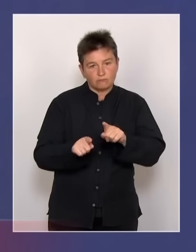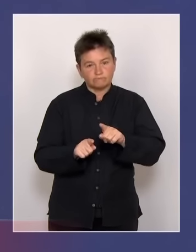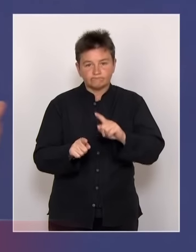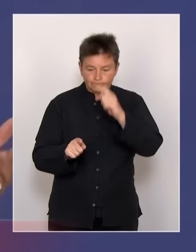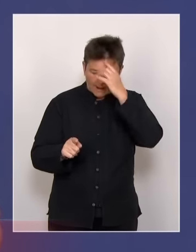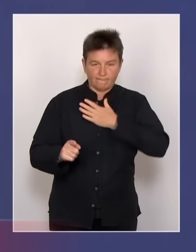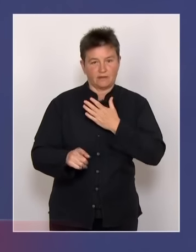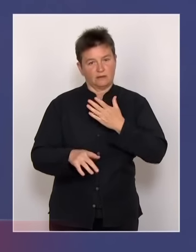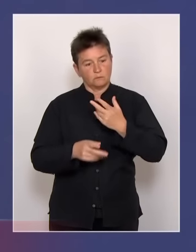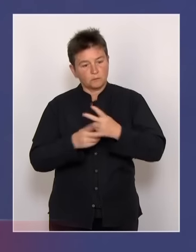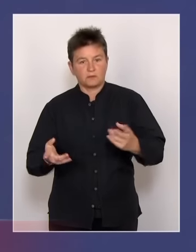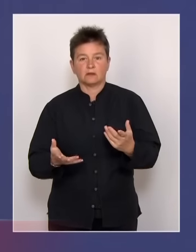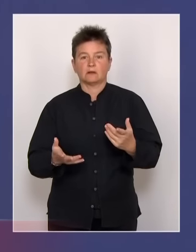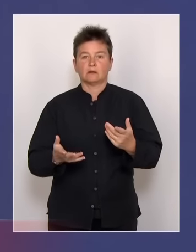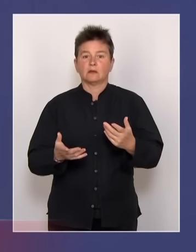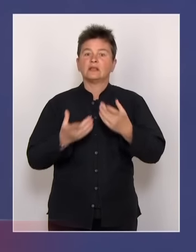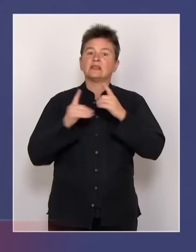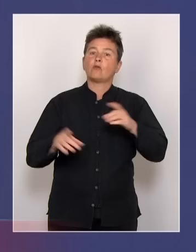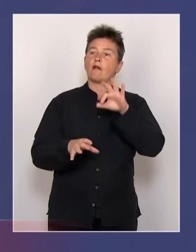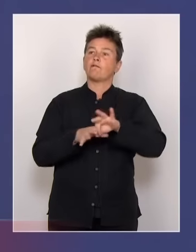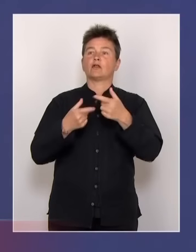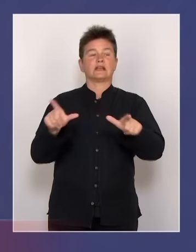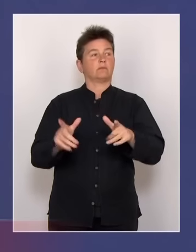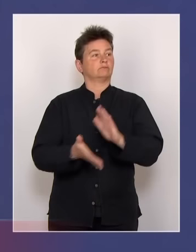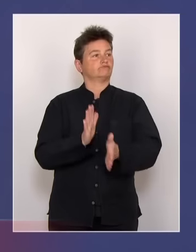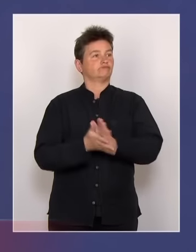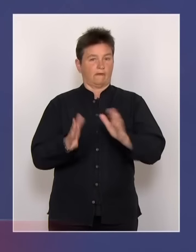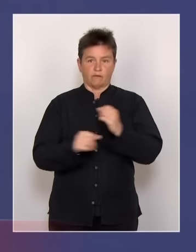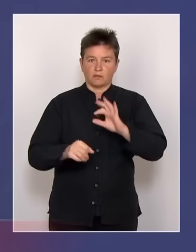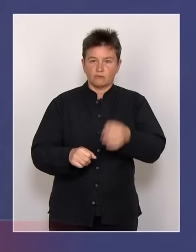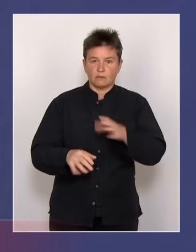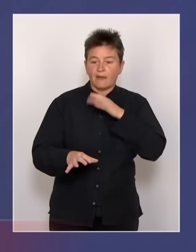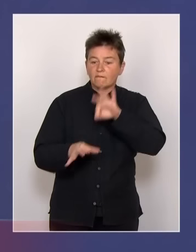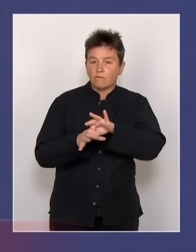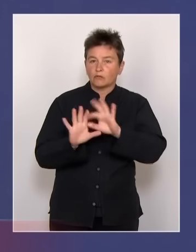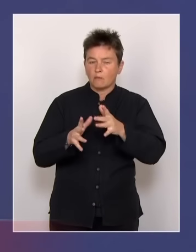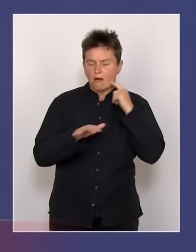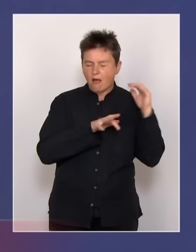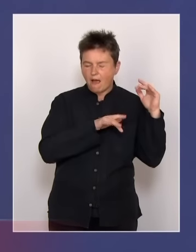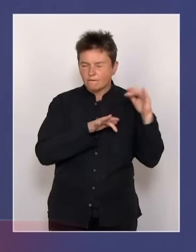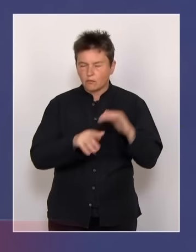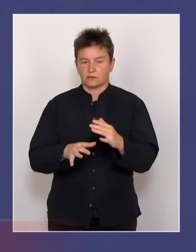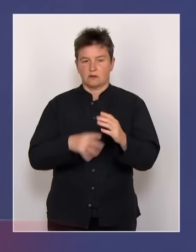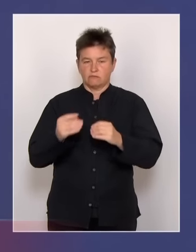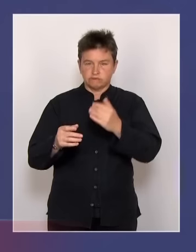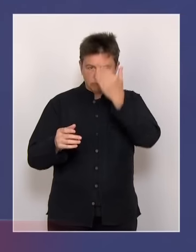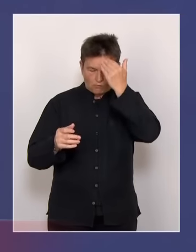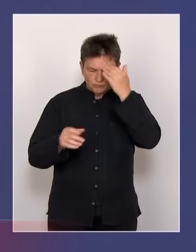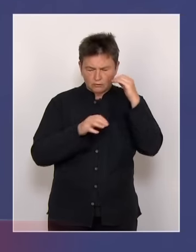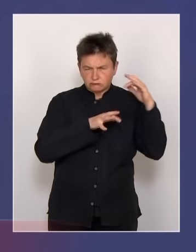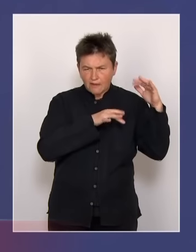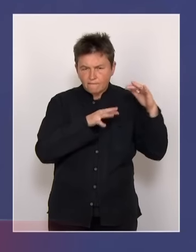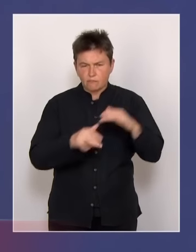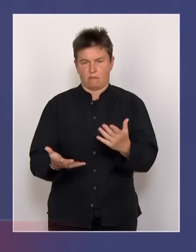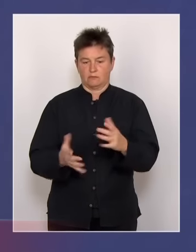une démocratie où le vote est libre c'est formidable mais enfin si ce vote est influencé si les consciences sont déformées si